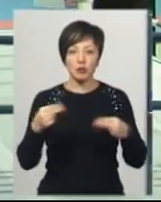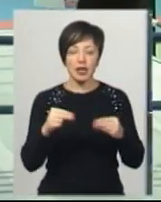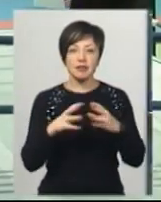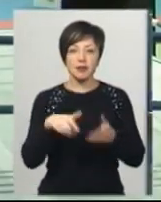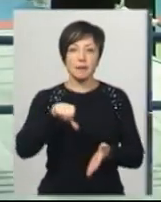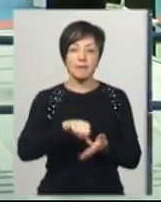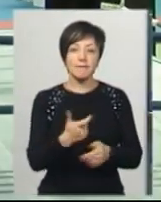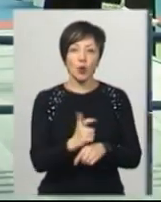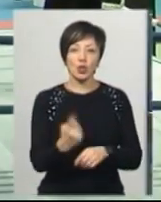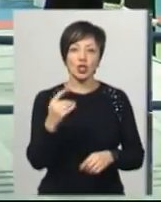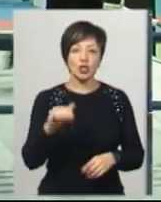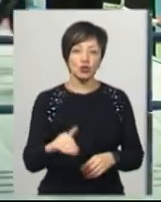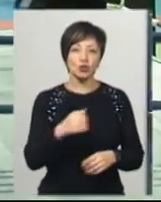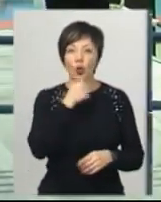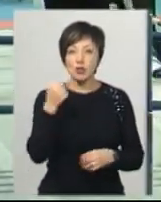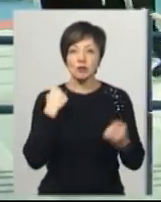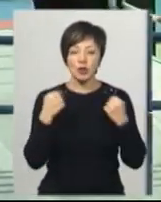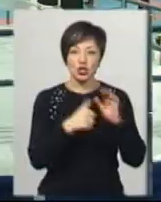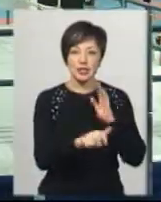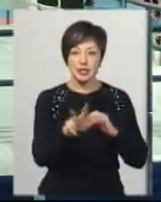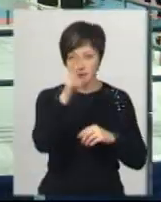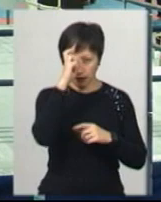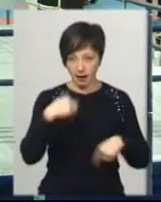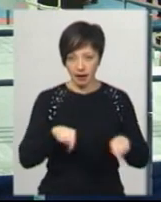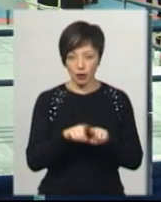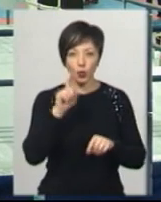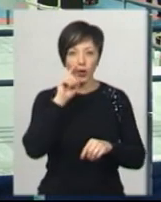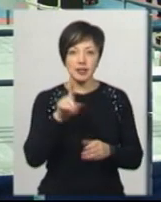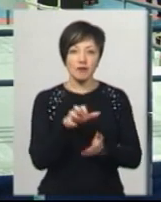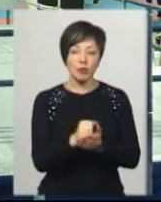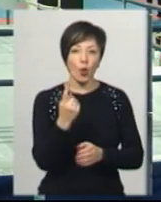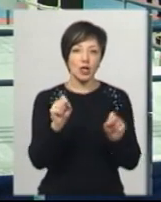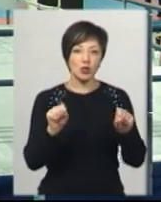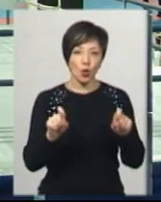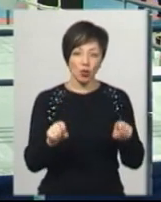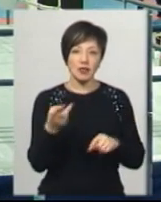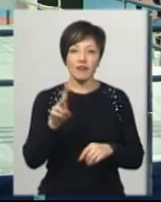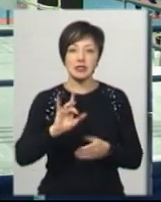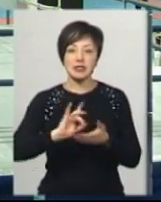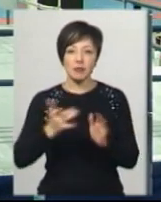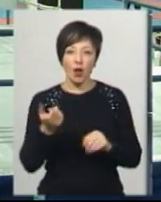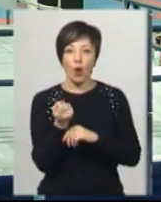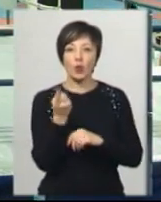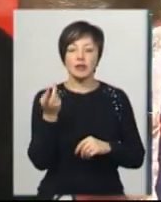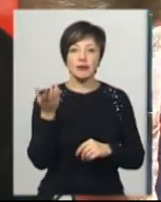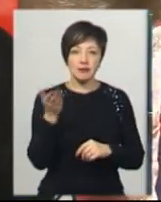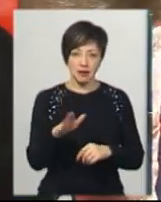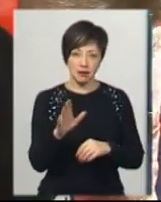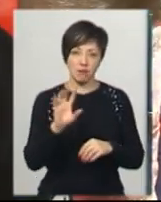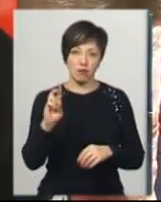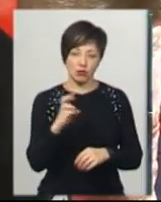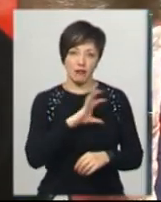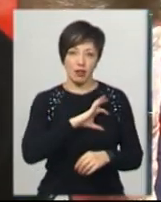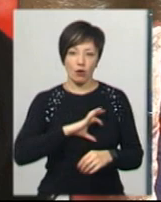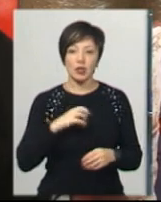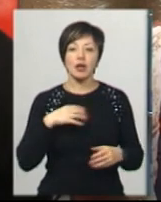брали участь понад 1000 дорослих спортсменів з 63 країн. Українці вибороли 1 золото, 2 срібла та 11 бронзових нагород. Я